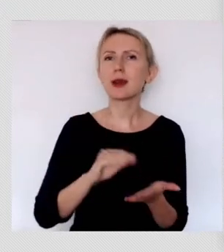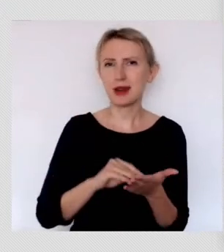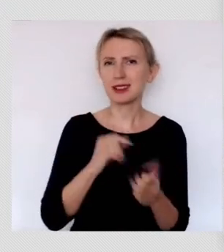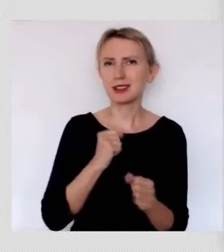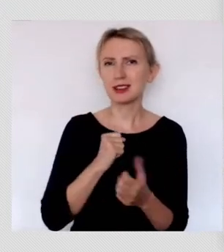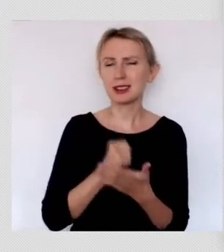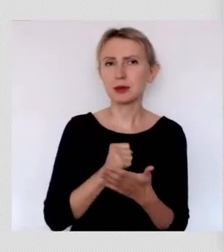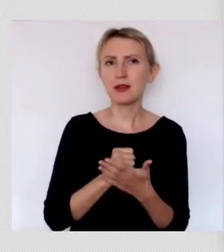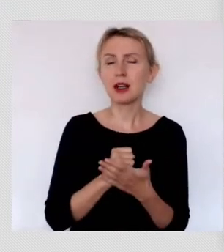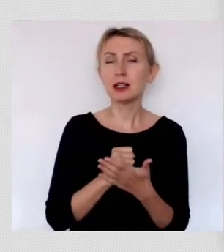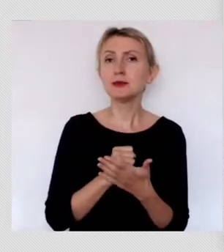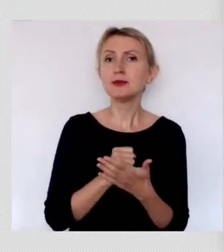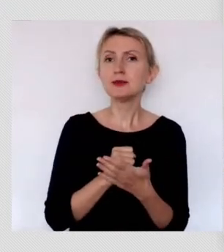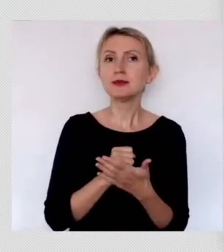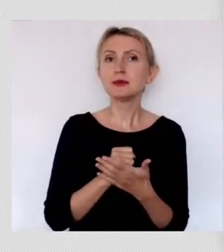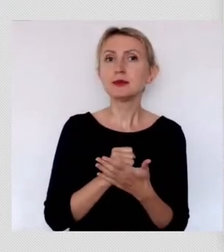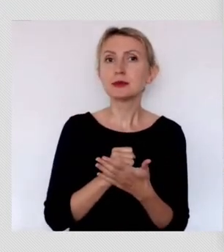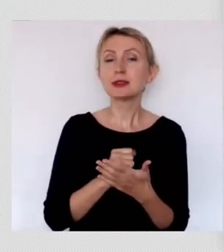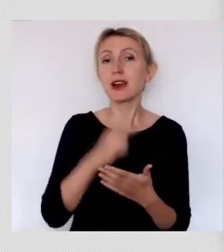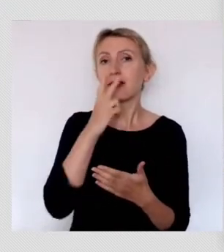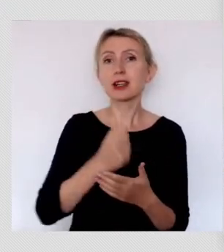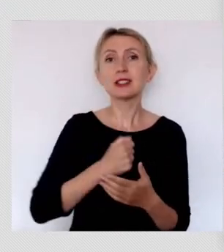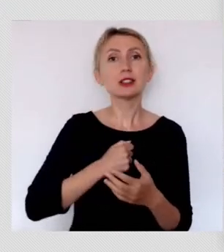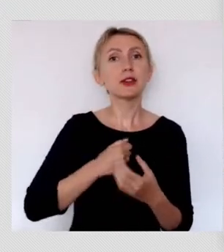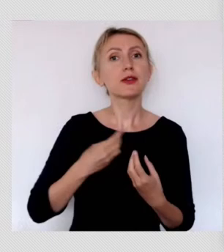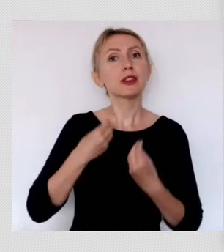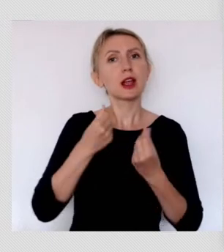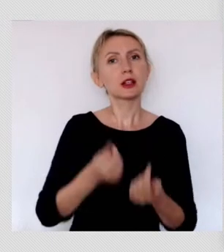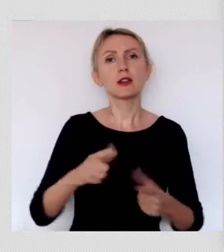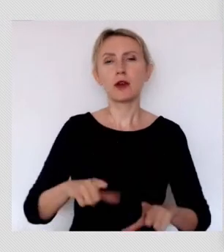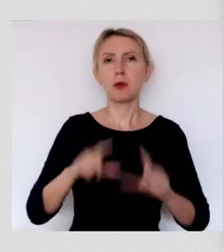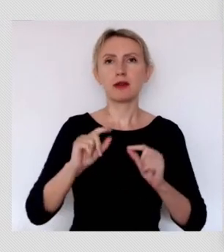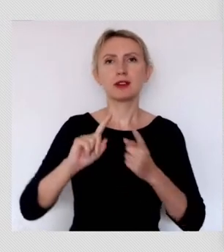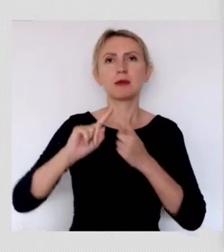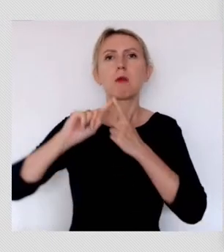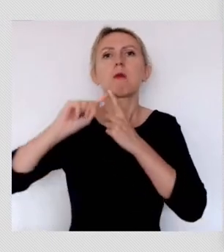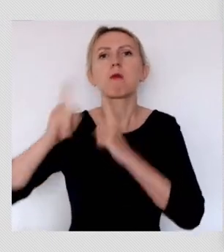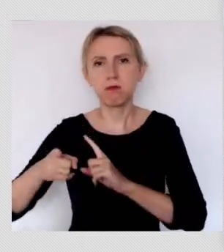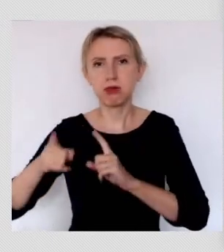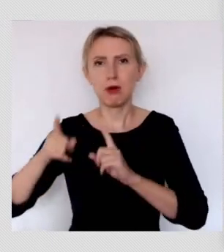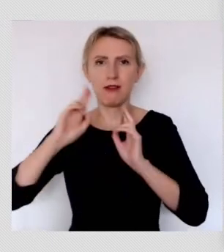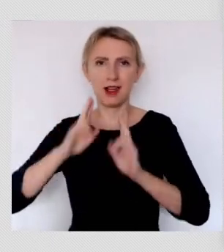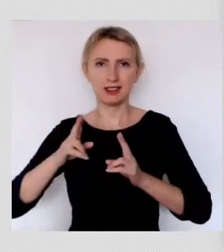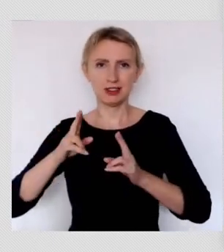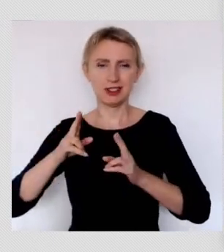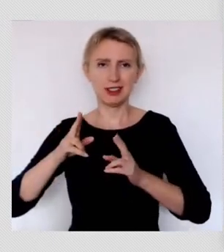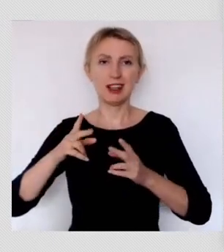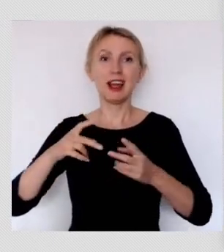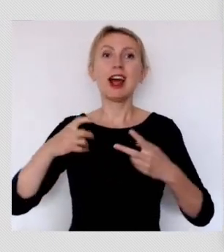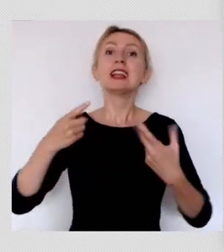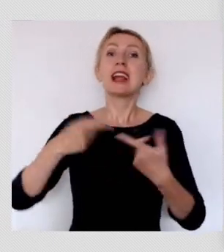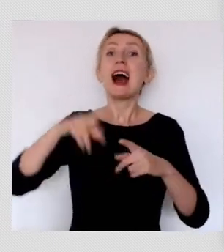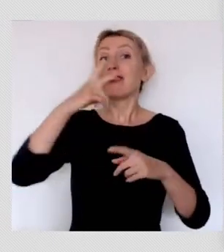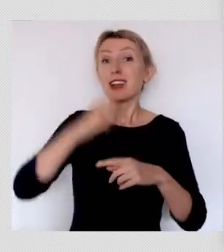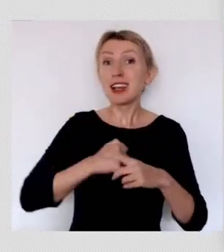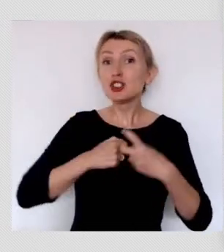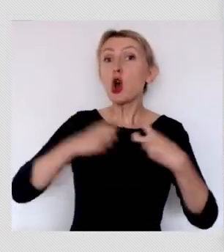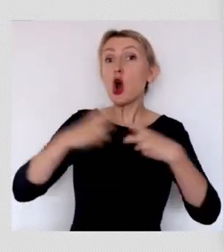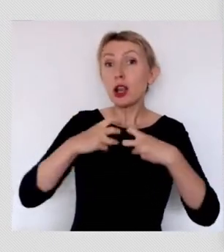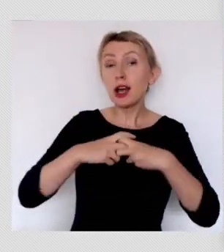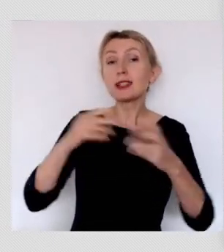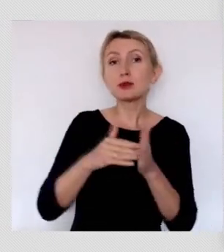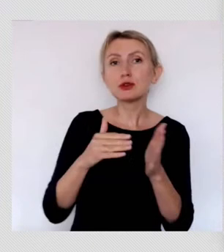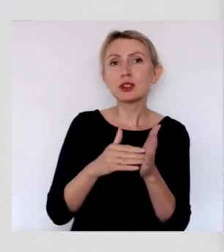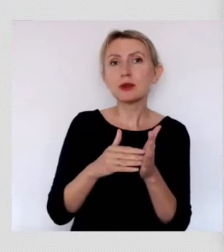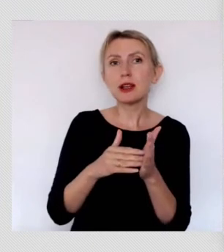widzenia i prawnego, u nas transparentność w finansowaniu wyborów jest post factum, prawda? Czyli ta transparentność online by się przydała. Nie chcę